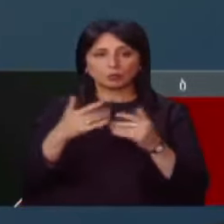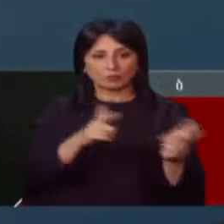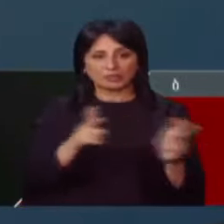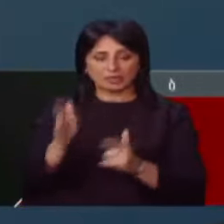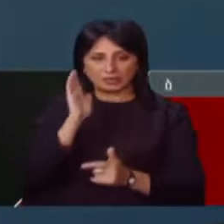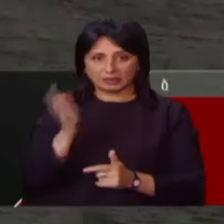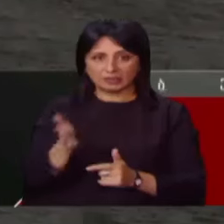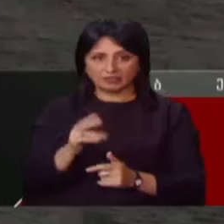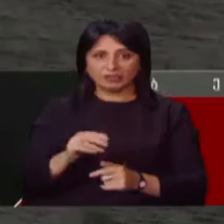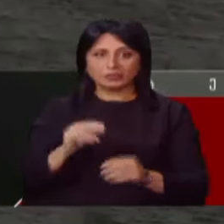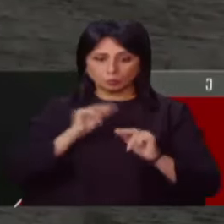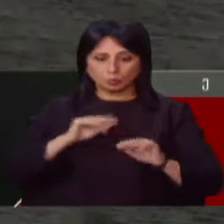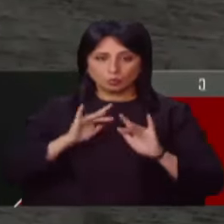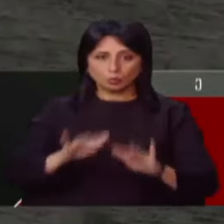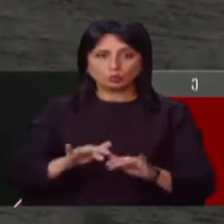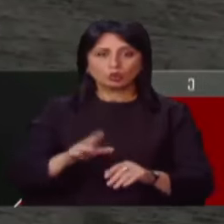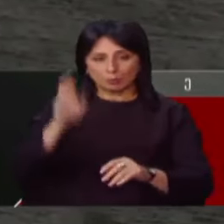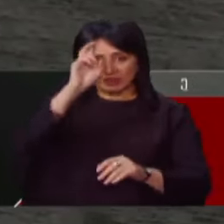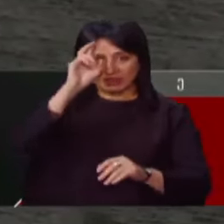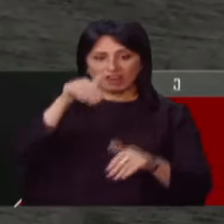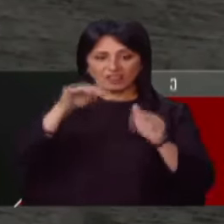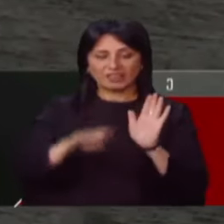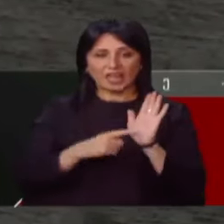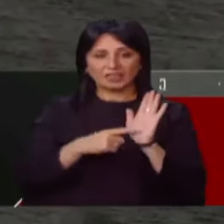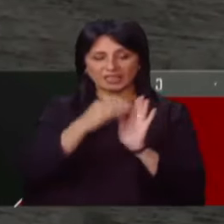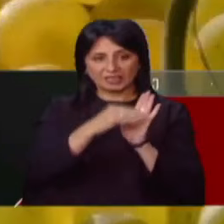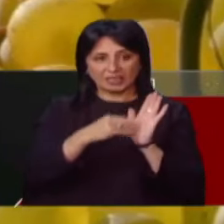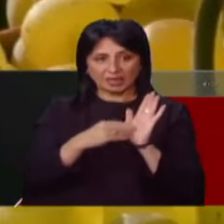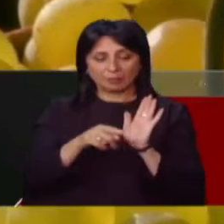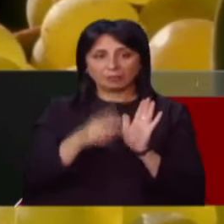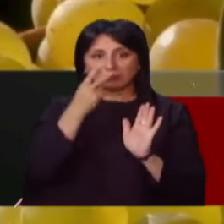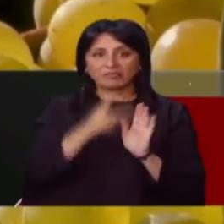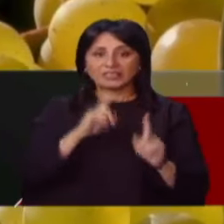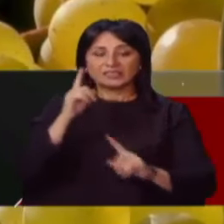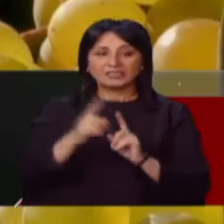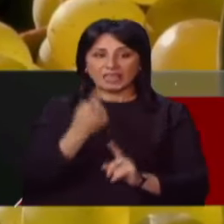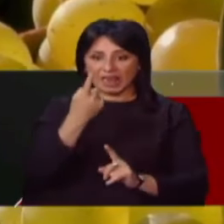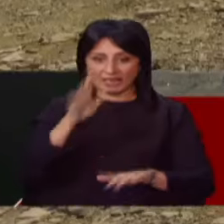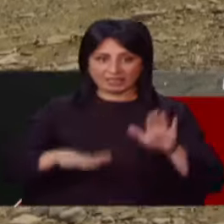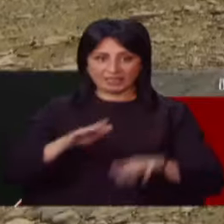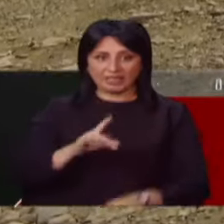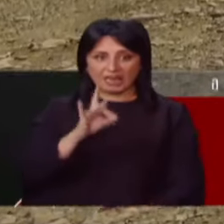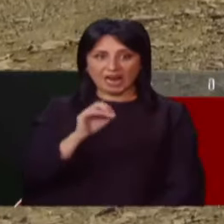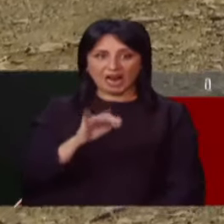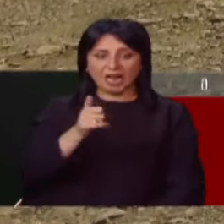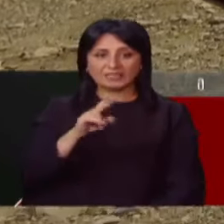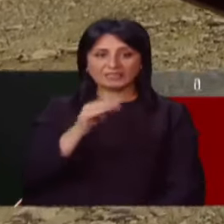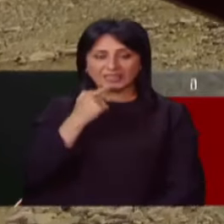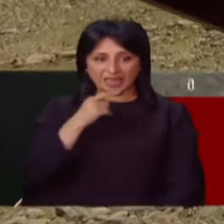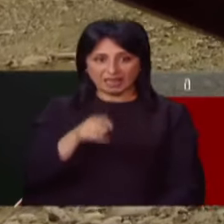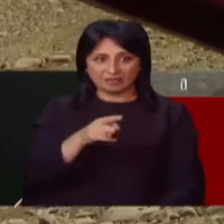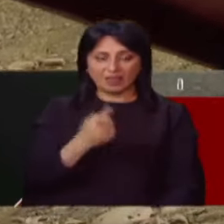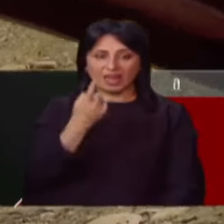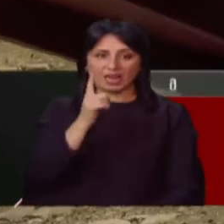მზად იქნებიან. მუშა პროცესს მოუსწრო მთავრობის დადგენილებამაც, რომლის მიხედვითაც წელს 1 კილოგრამი რკაწითელის ფასი